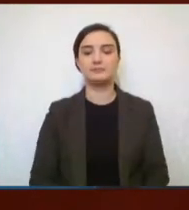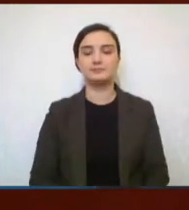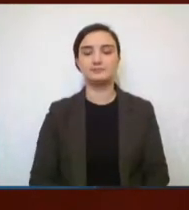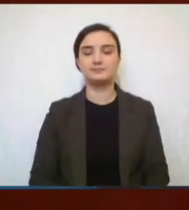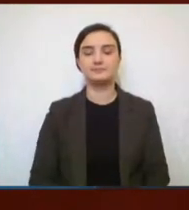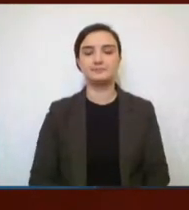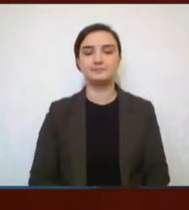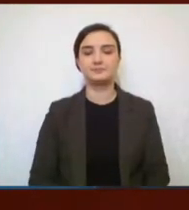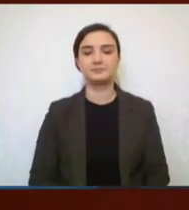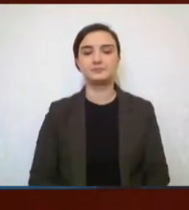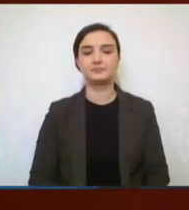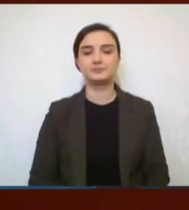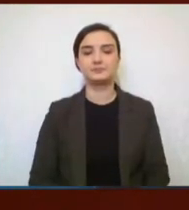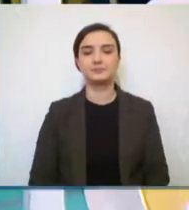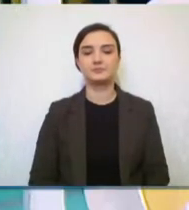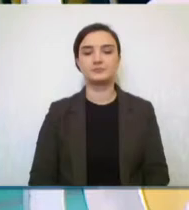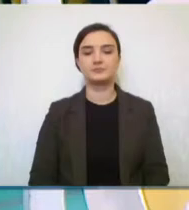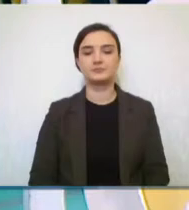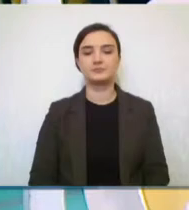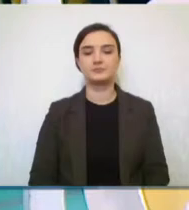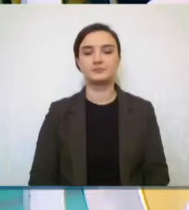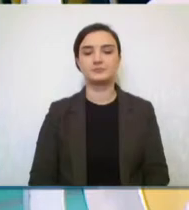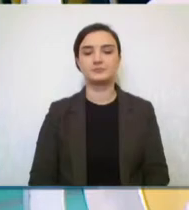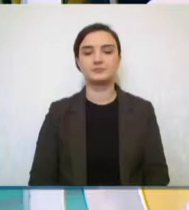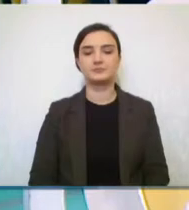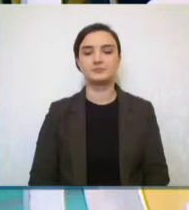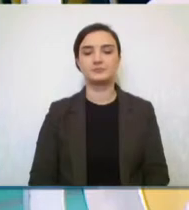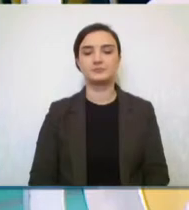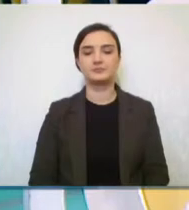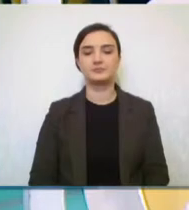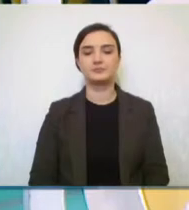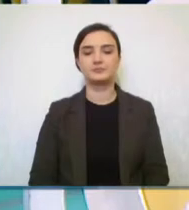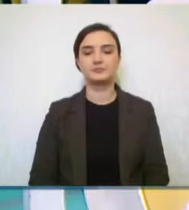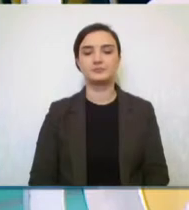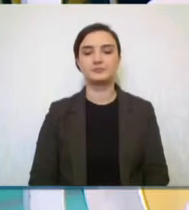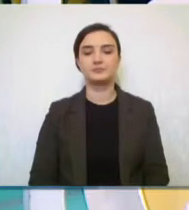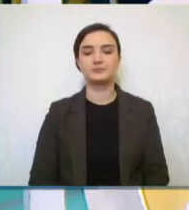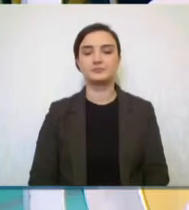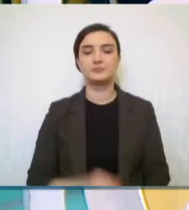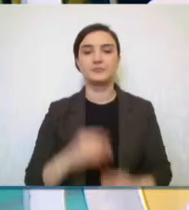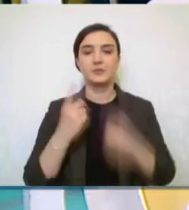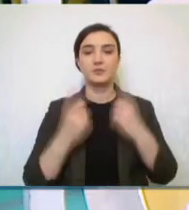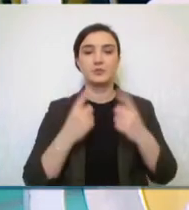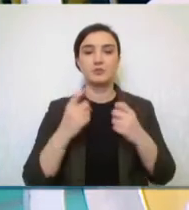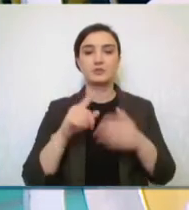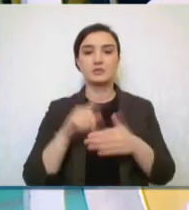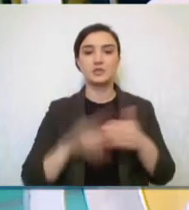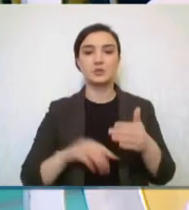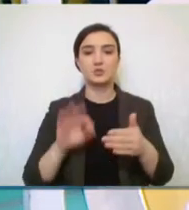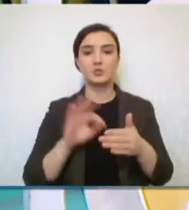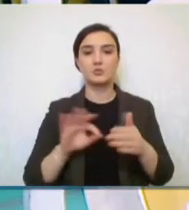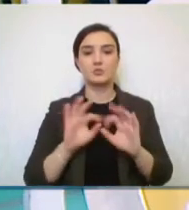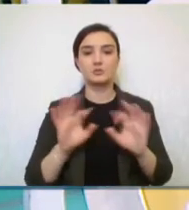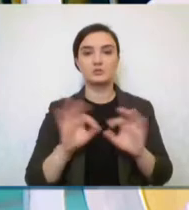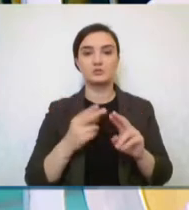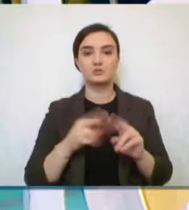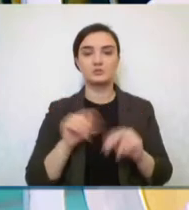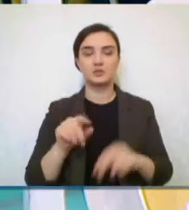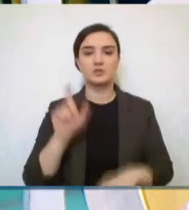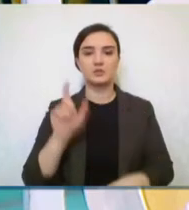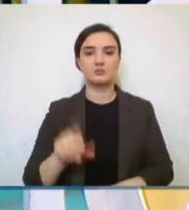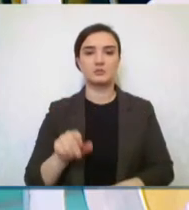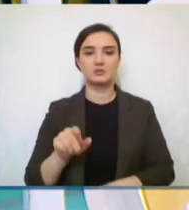კარგი, ესე იგი მე რამდენს გავიგე ინფორმაციის სანდოობას ვეხებით და როგორ განსაზღვრავს ადამიანი. ნუ აქ ორი